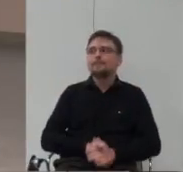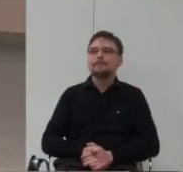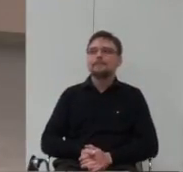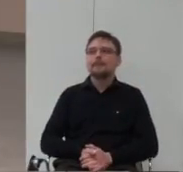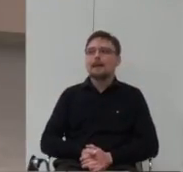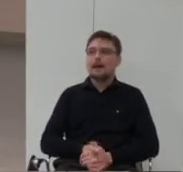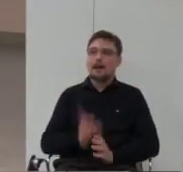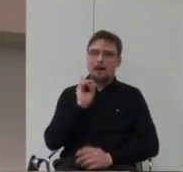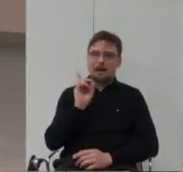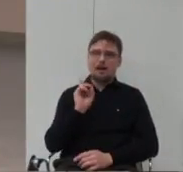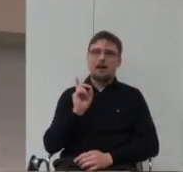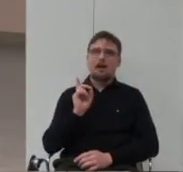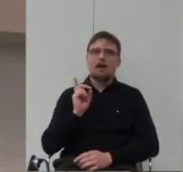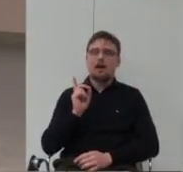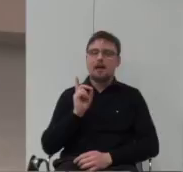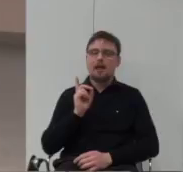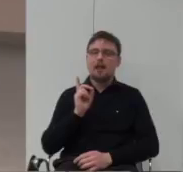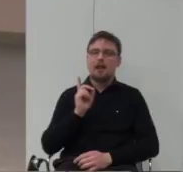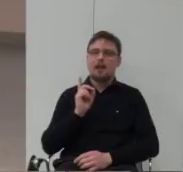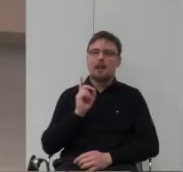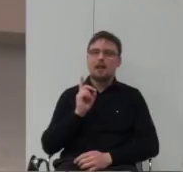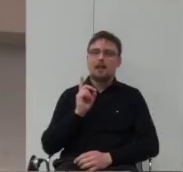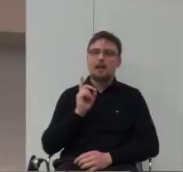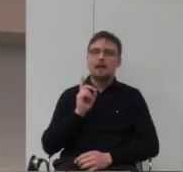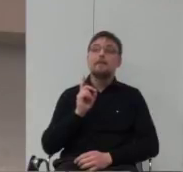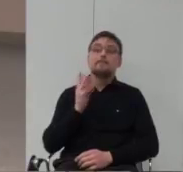są, przepraszam za literówkę, są coraz mniejsze,